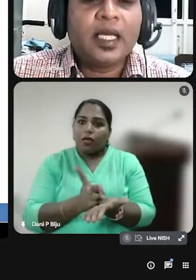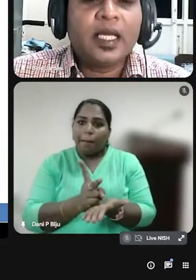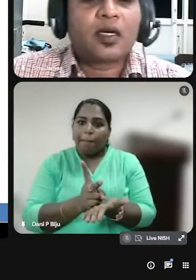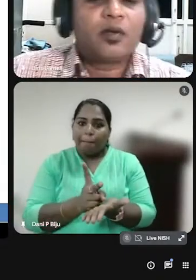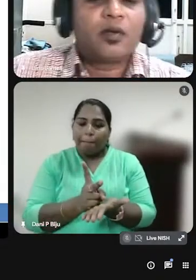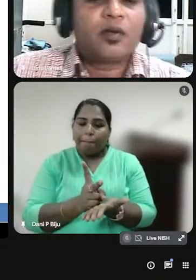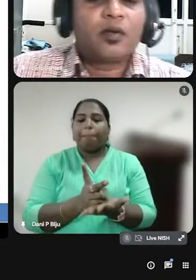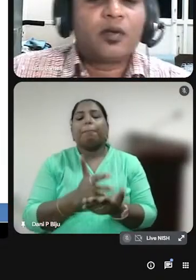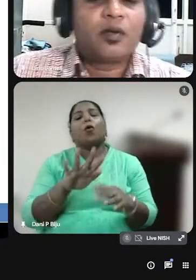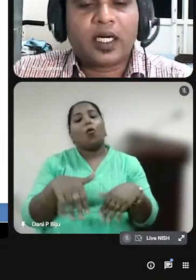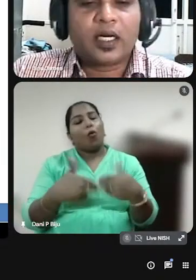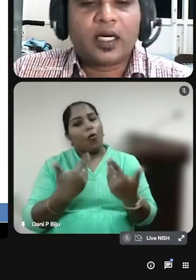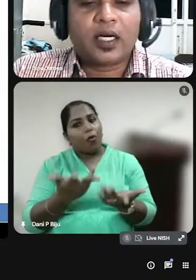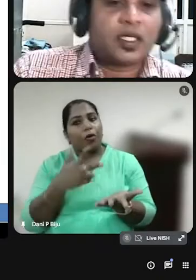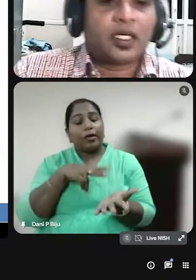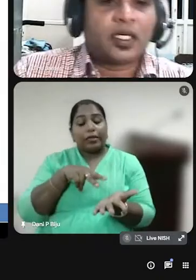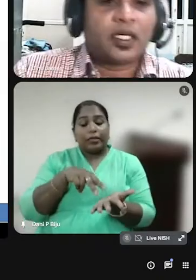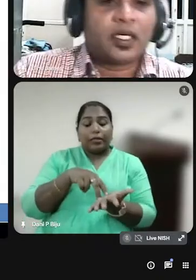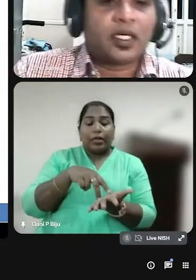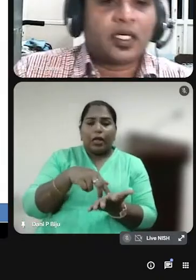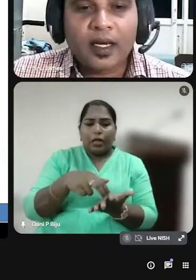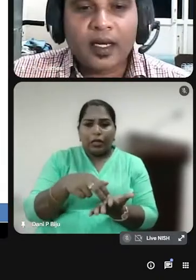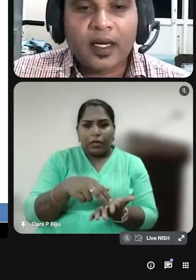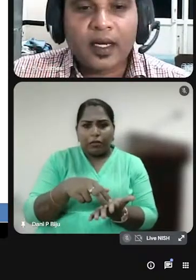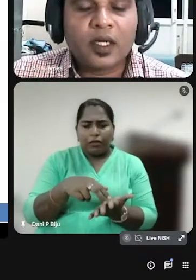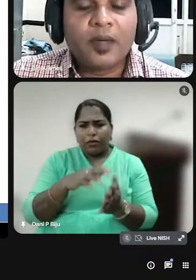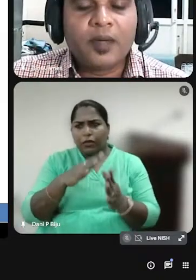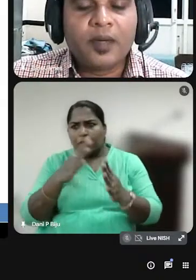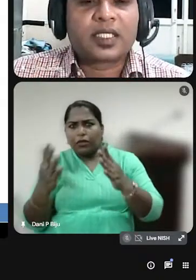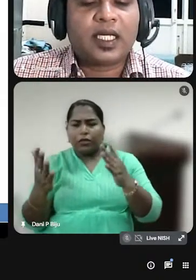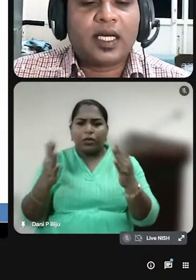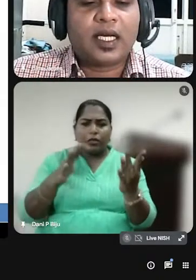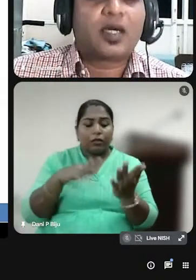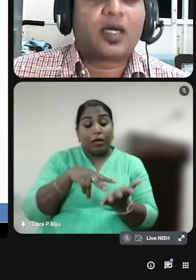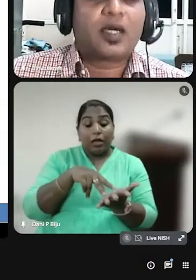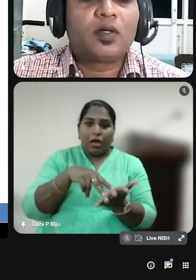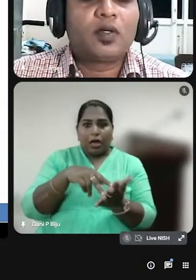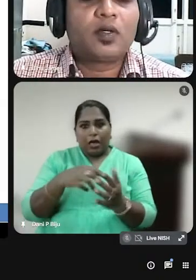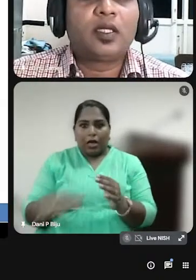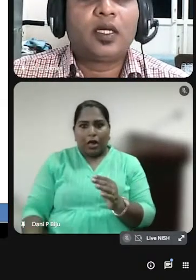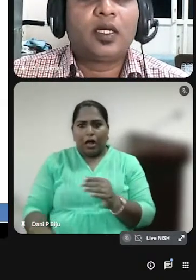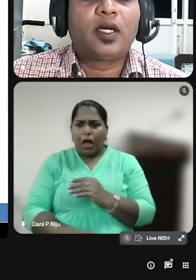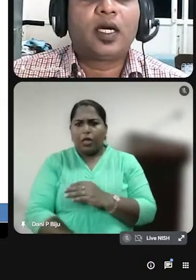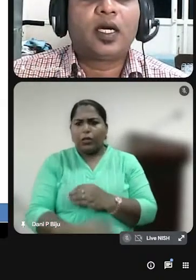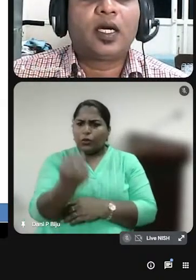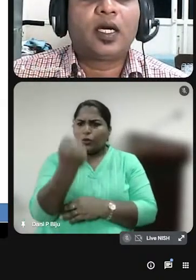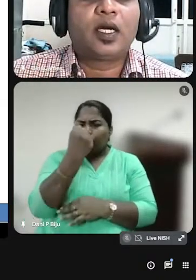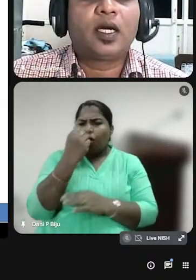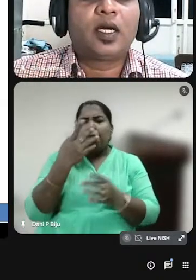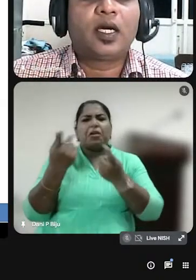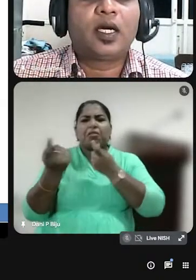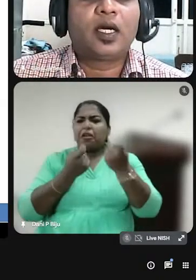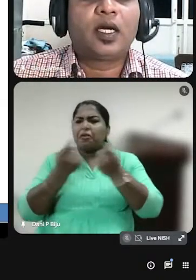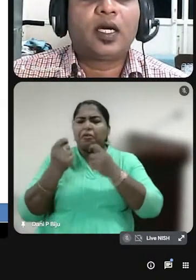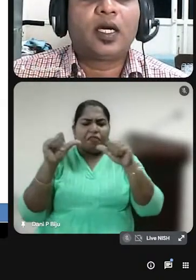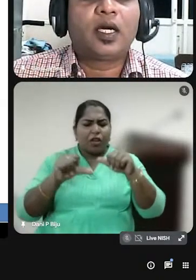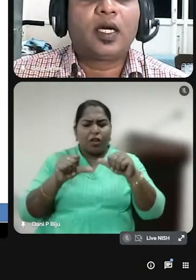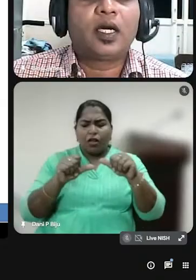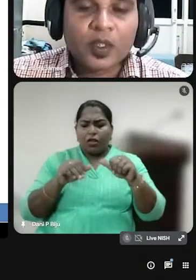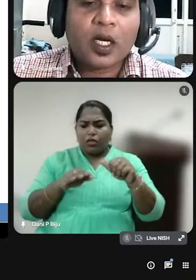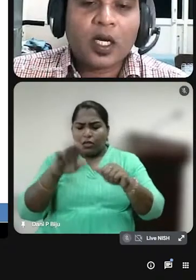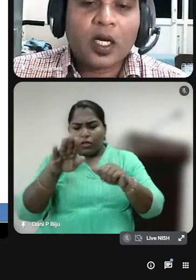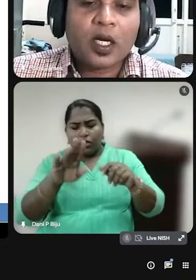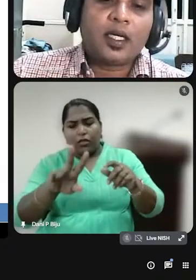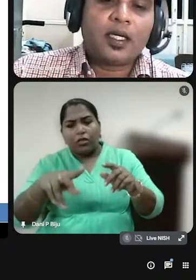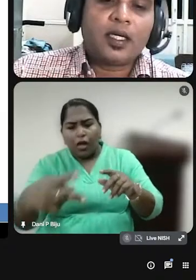അതുപോലെ നടക്കുമ്പോൾ വേച്ചു പോവുക, 2 വശത്തേക്കും വേച്ചു പോവുക. കാലിന് ബലമുണ്ട്, പക്ഷെ ആ ഒരു കൺട്രോൾ കിട്ടുന്നില്ല. ഒരു കാല് മുമ്പോട്ട് നോക്കുമ്പോൾ മുമ്പിലേക്ക് വേച്ചു